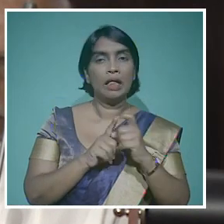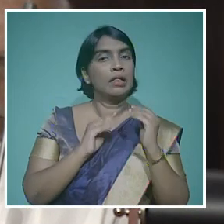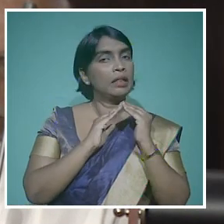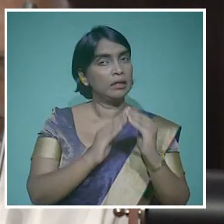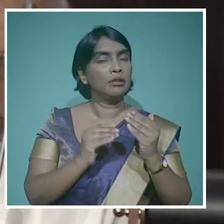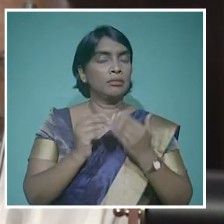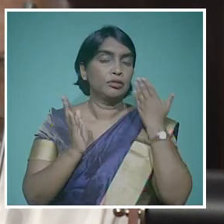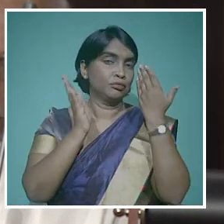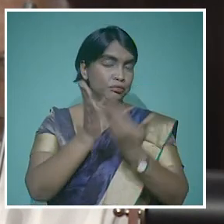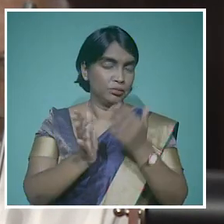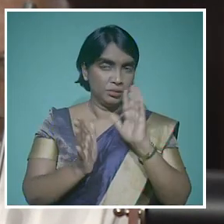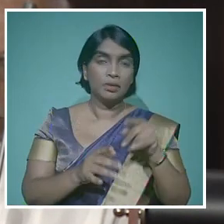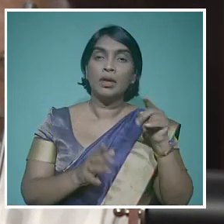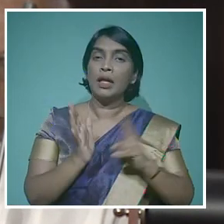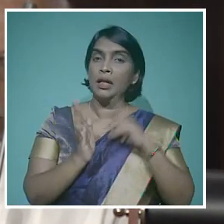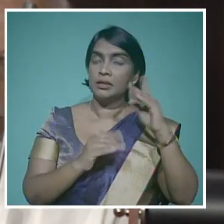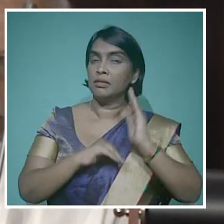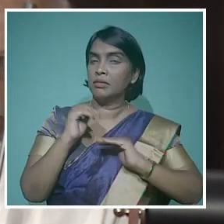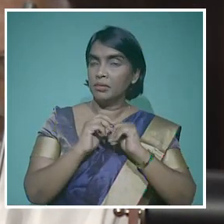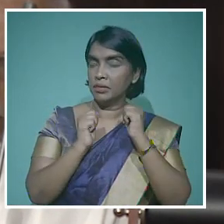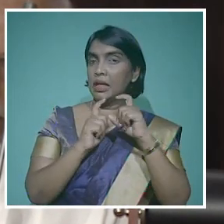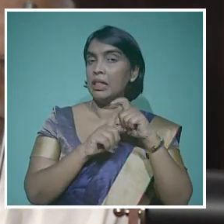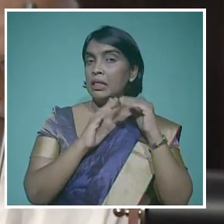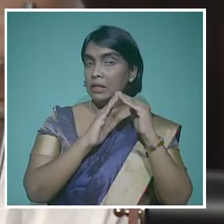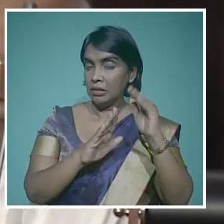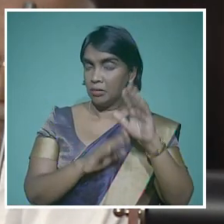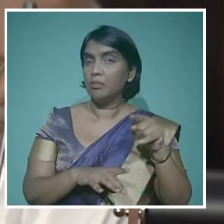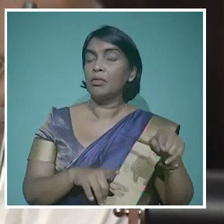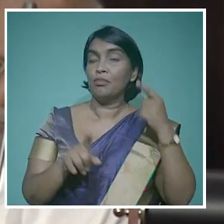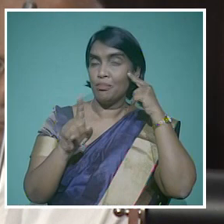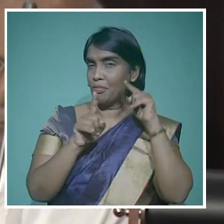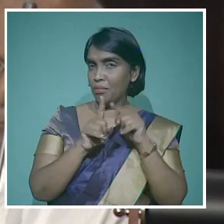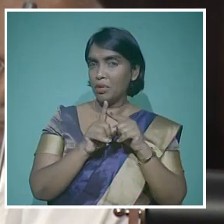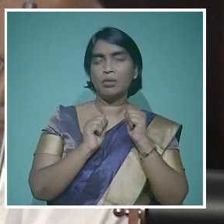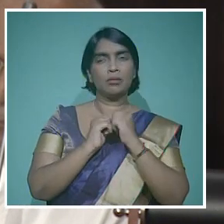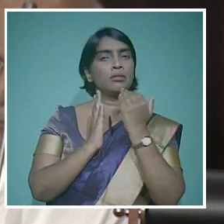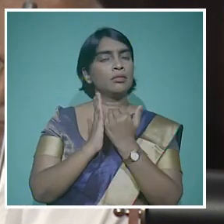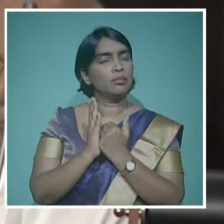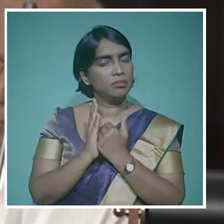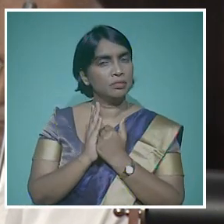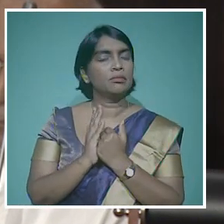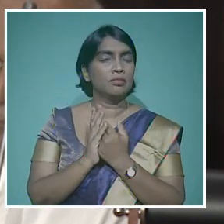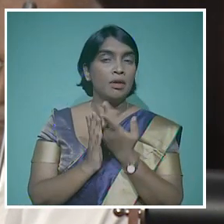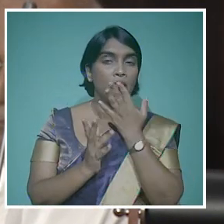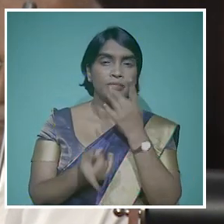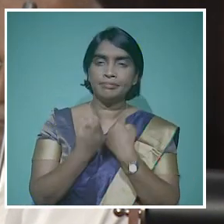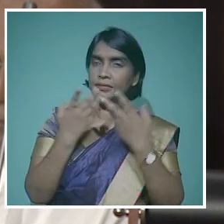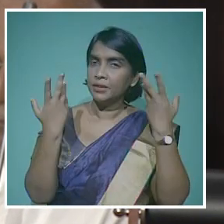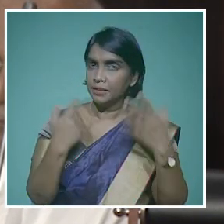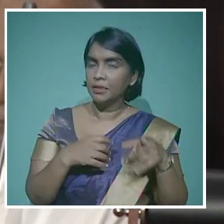දෙපාර්තමේන්තුව ඉදිරිපත් කළ යුතුය. ජාතික ක්‍රම සම්පාදන දෙපාර්තමේන්තුව විසින් අදාළ වැඩසටහන් අධ්‍යයනය කිරීමෙන්